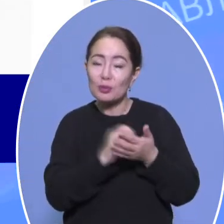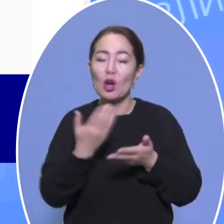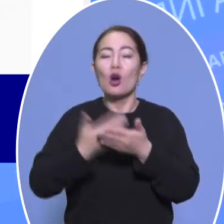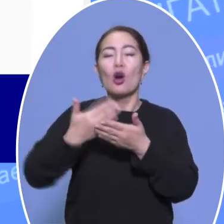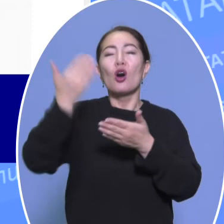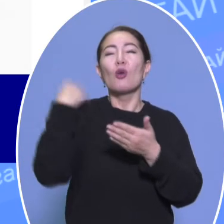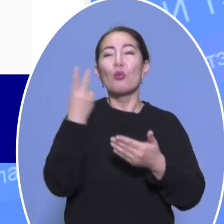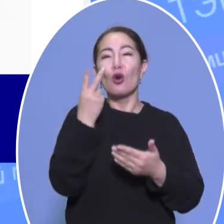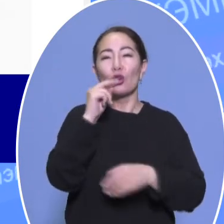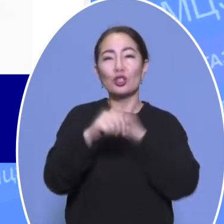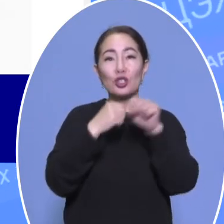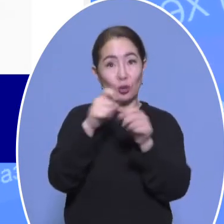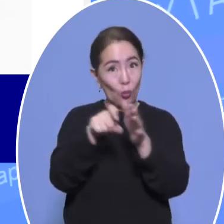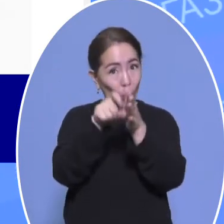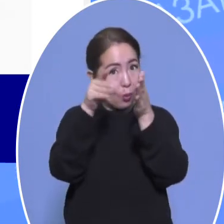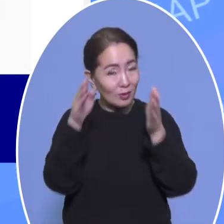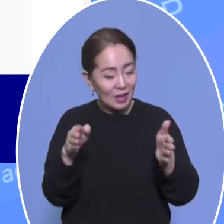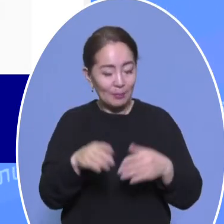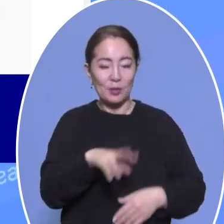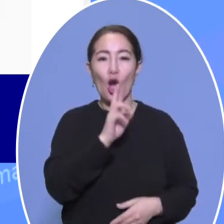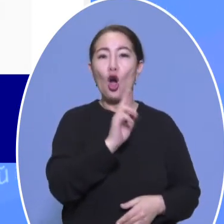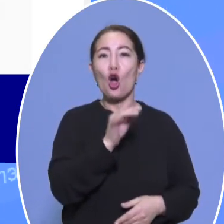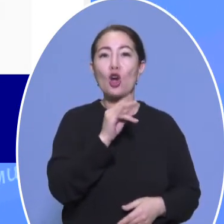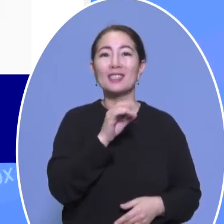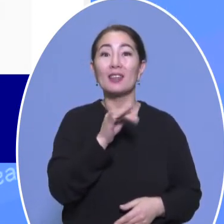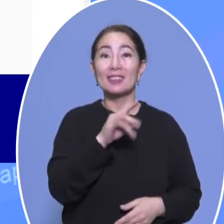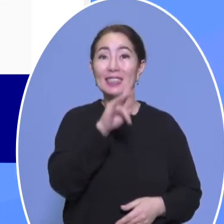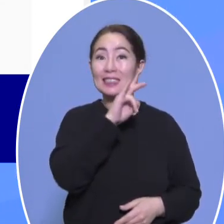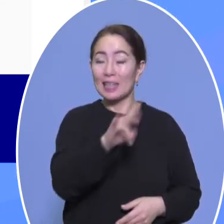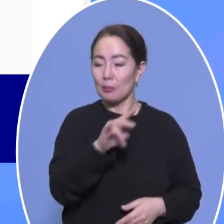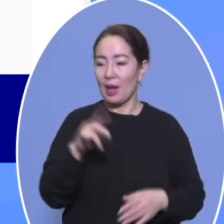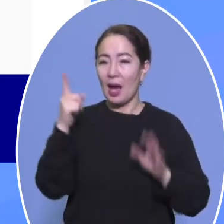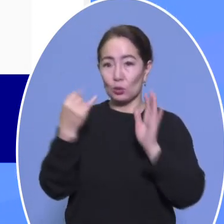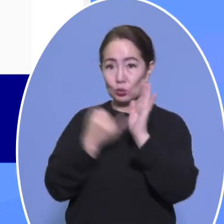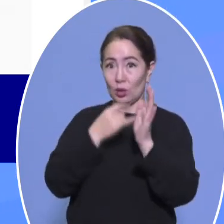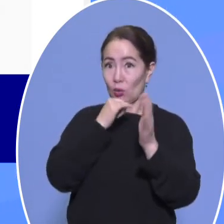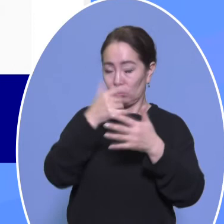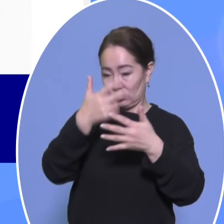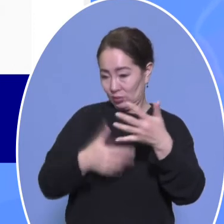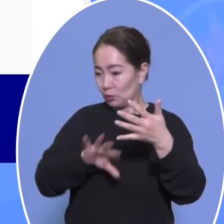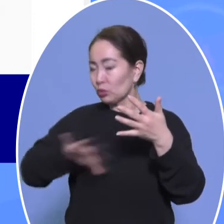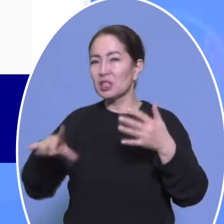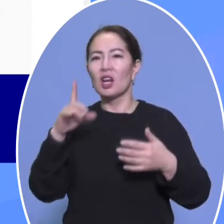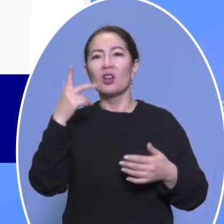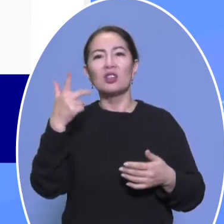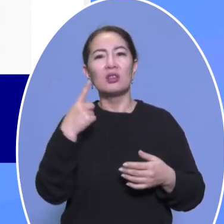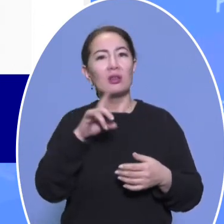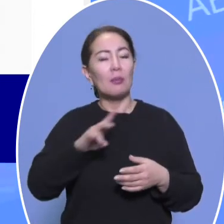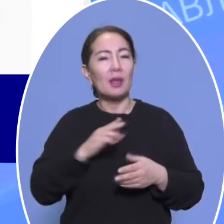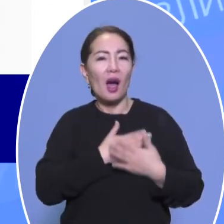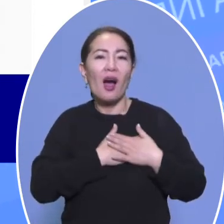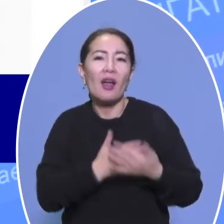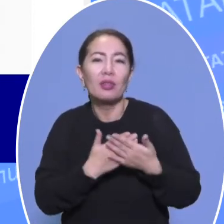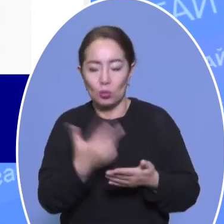20 жилийн хугацаанд консерватив намын сангийн даамал асан 16 үний нэгээс бусад нь намдаа 3 сая гаруй фунт стерлингийн